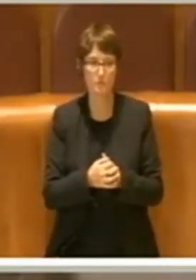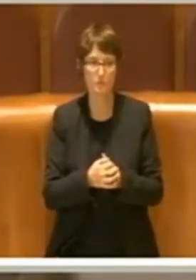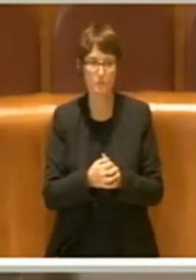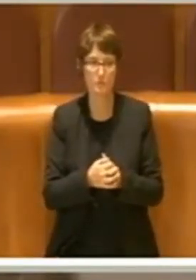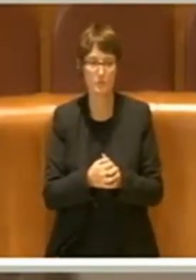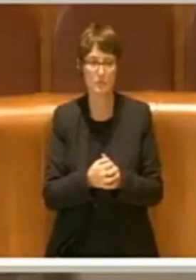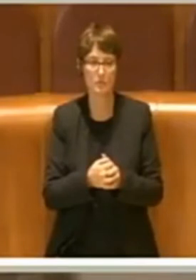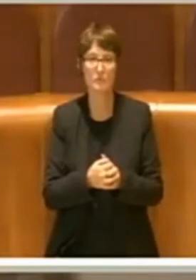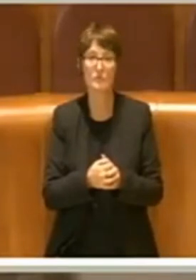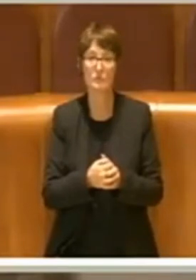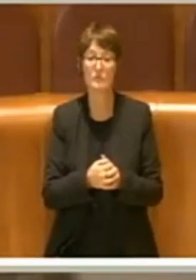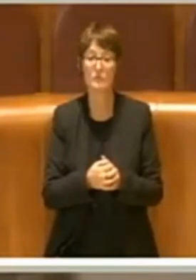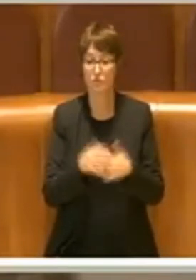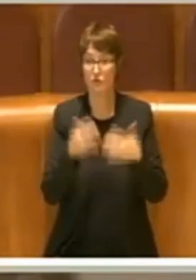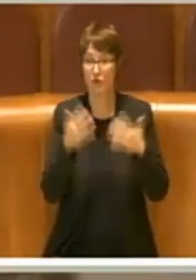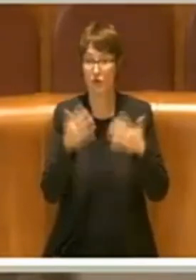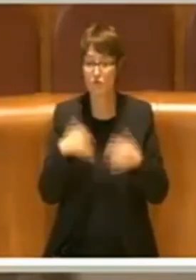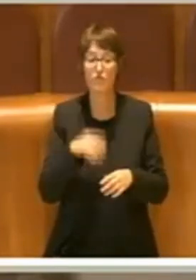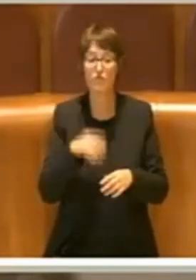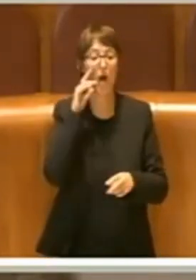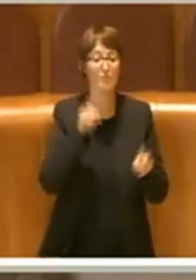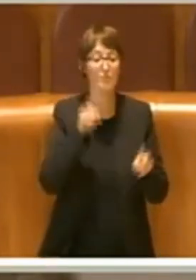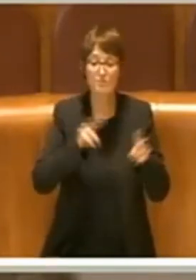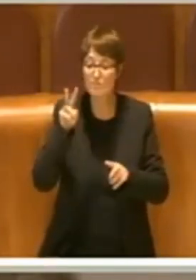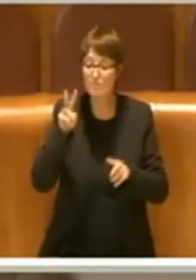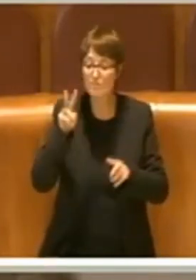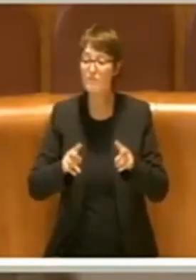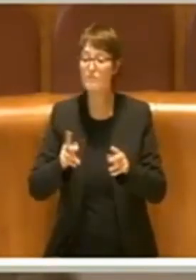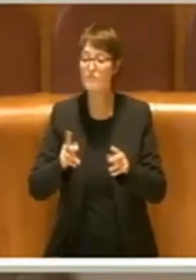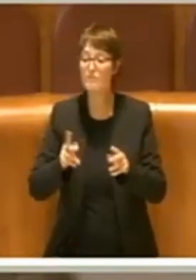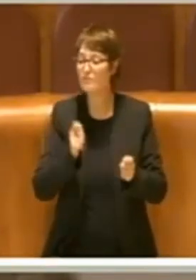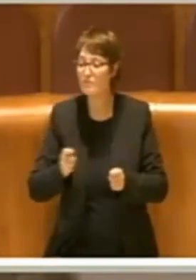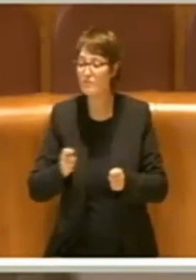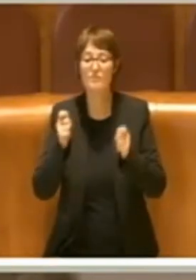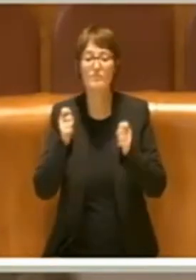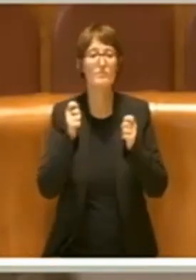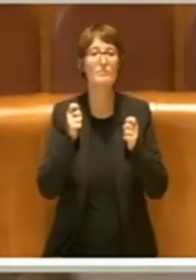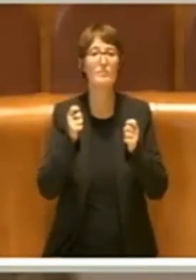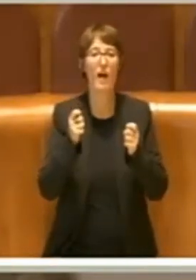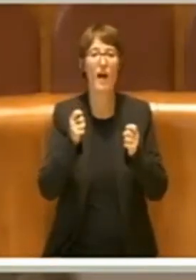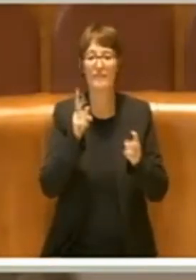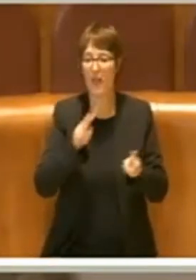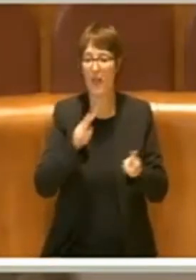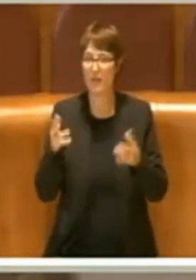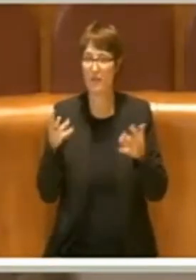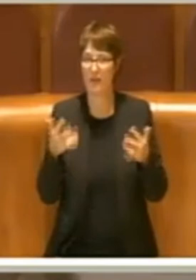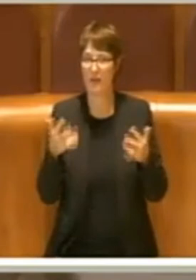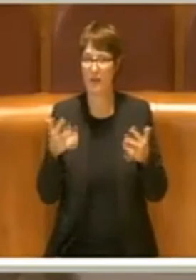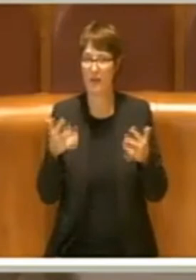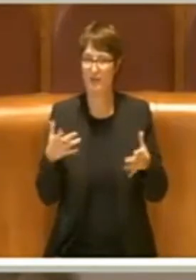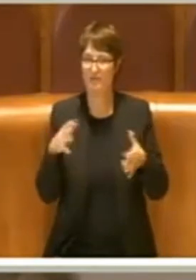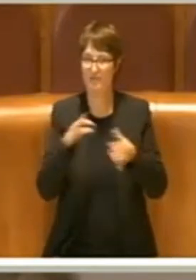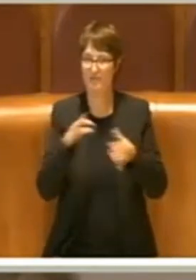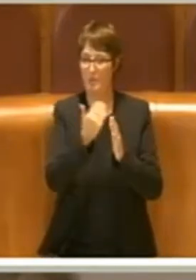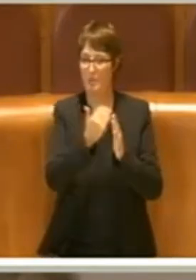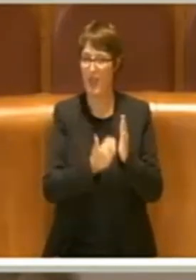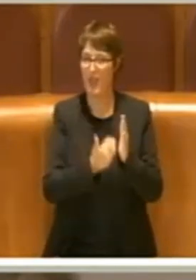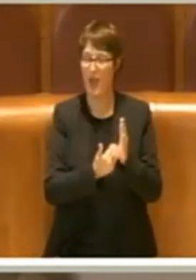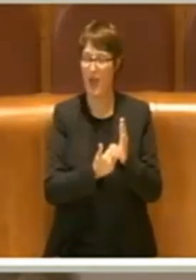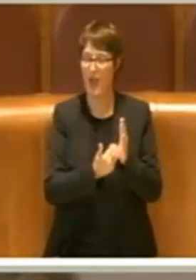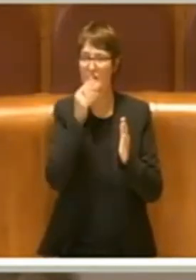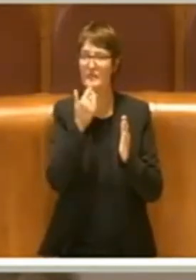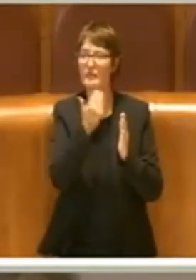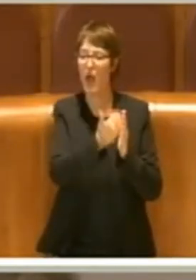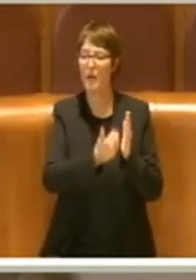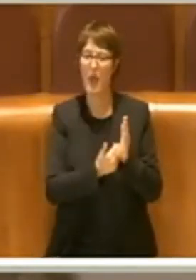ha visto effettuarsi dei rilievi, delle verifiche, degli approfondimenti, degli studi, quindi è un piano coerente e